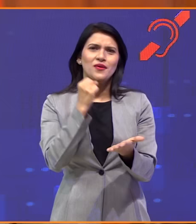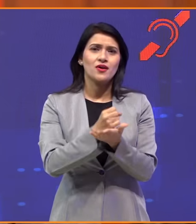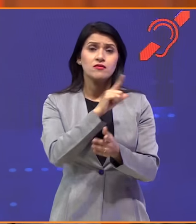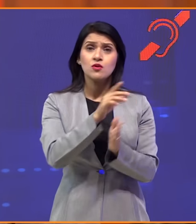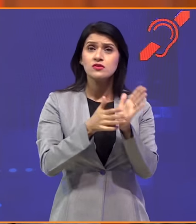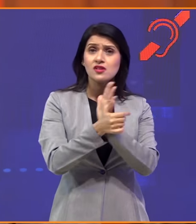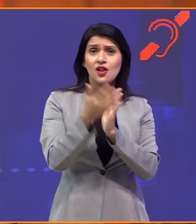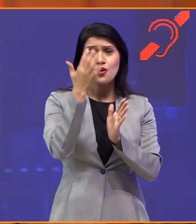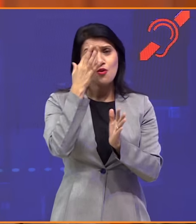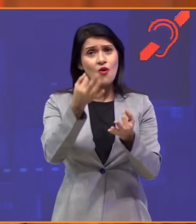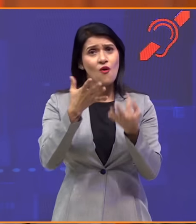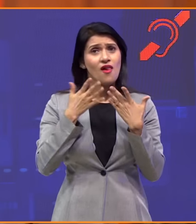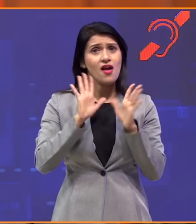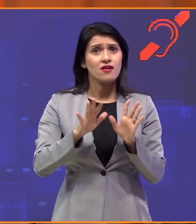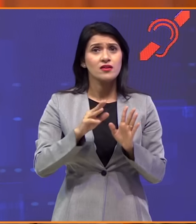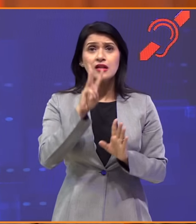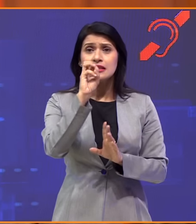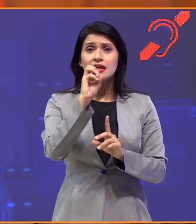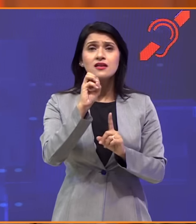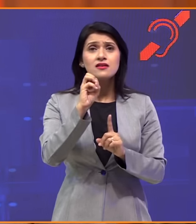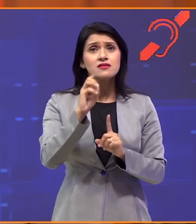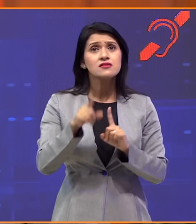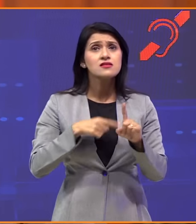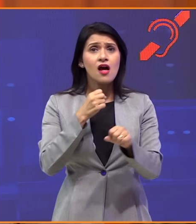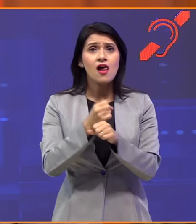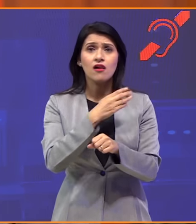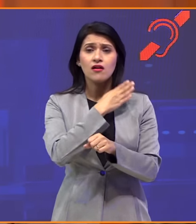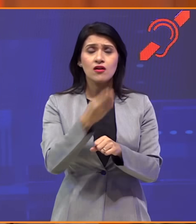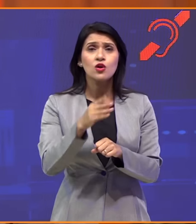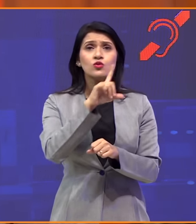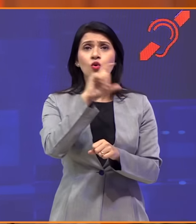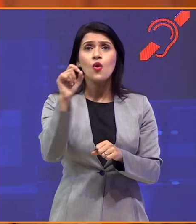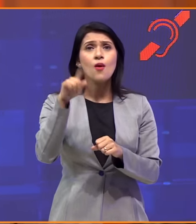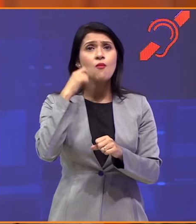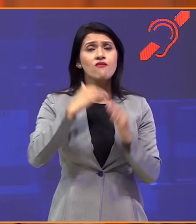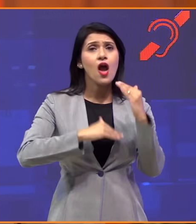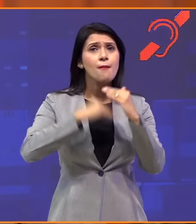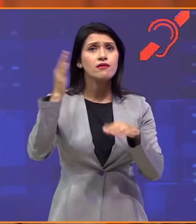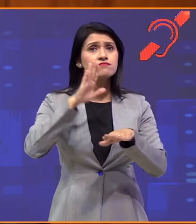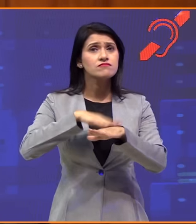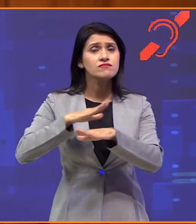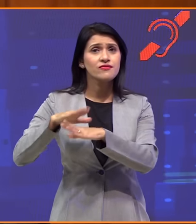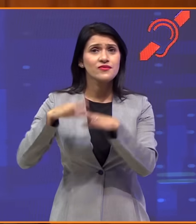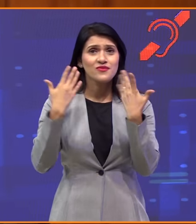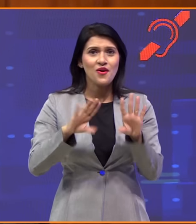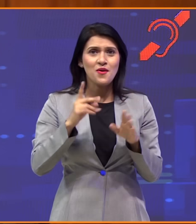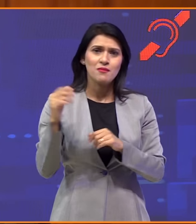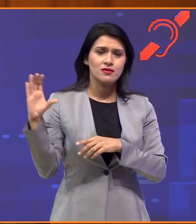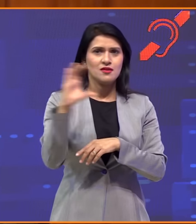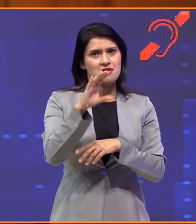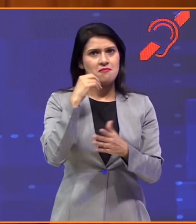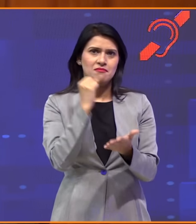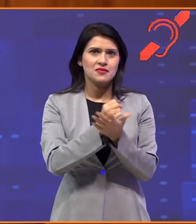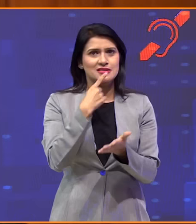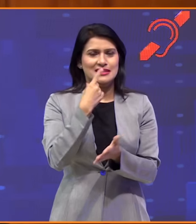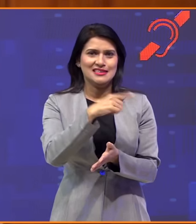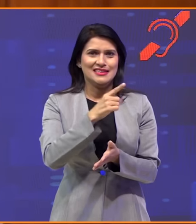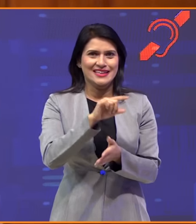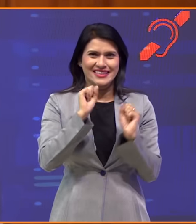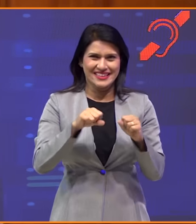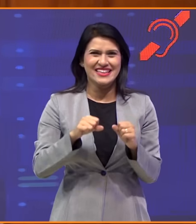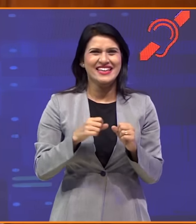हुनर है इतना टैलेंट है 30 साल में 100 फिल्मों से ज्यादा आपने काम किया है तो आपको उसका पैसा तो मिलना ही चाहिए बिल्कुल अरे